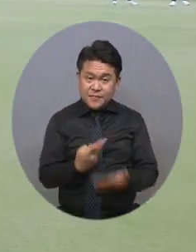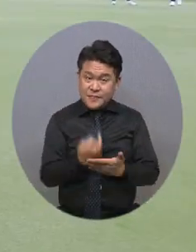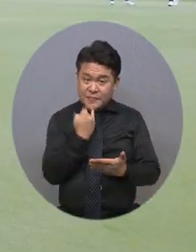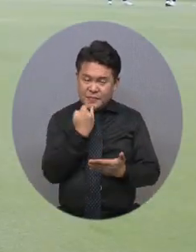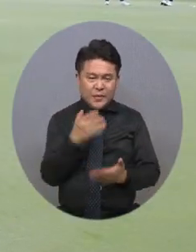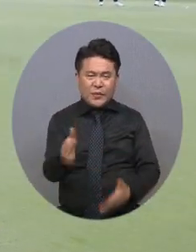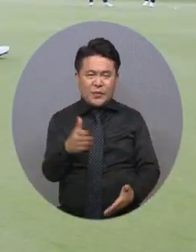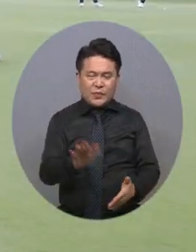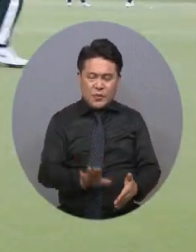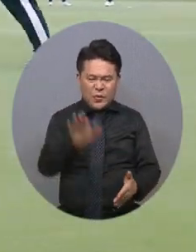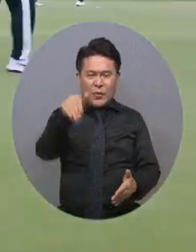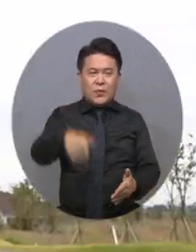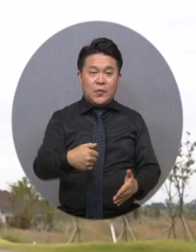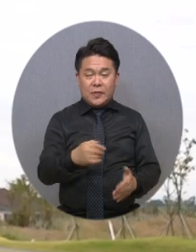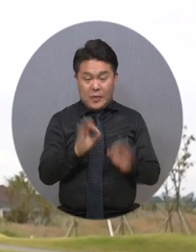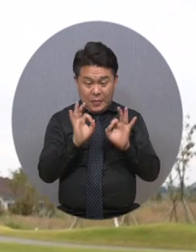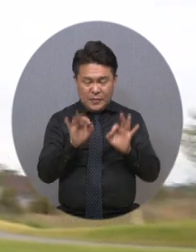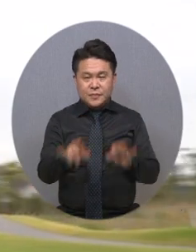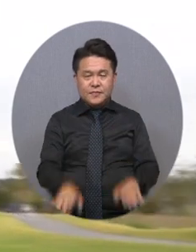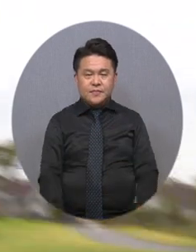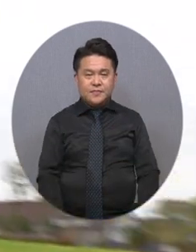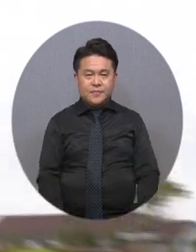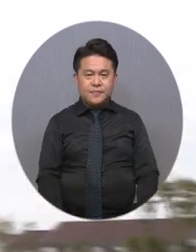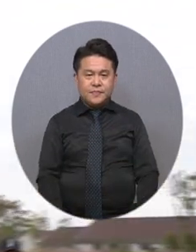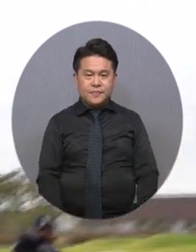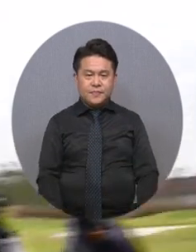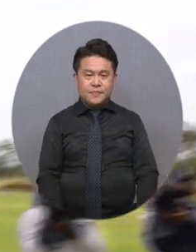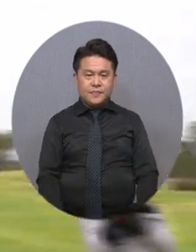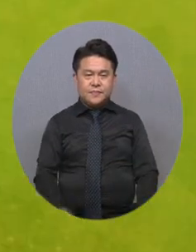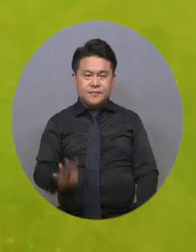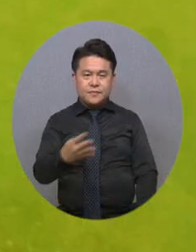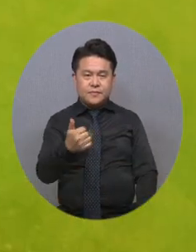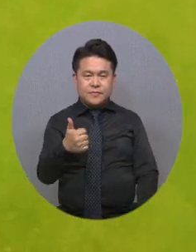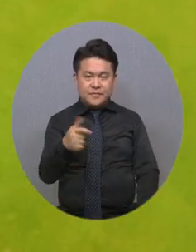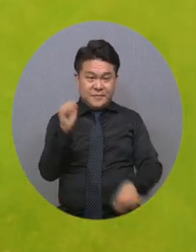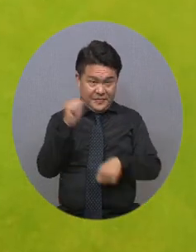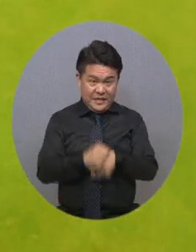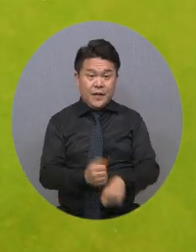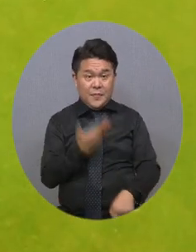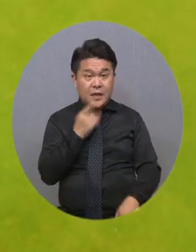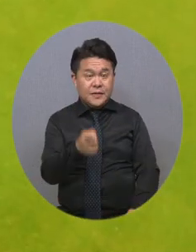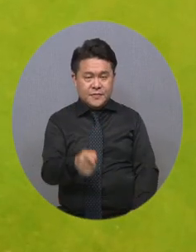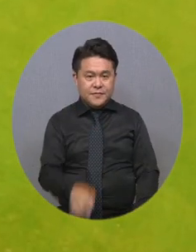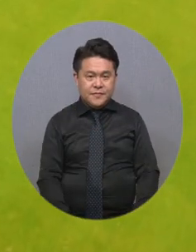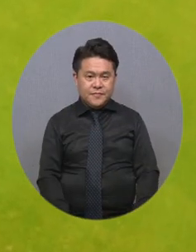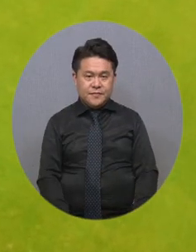없어. 오르막 거의 내리막만 없어. 보면 될 것 같아. 갈 수 있어요, 형. 455번. 아,